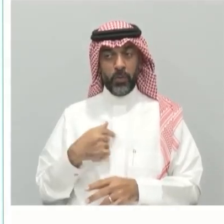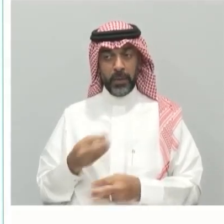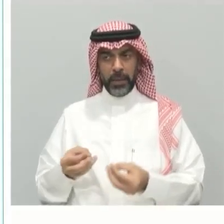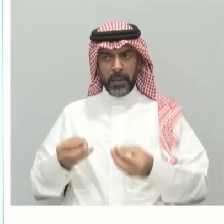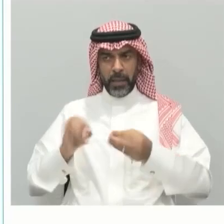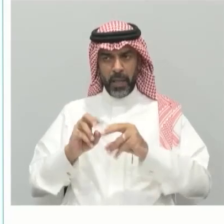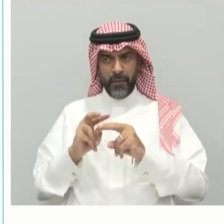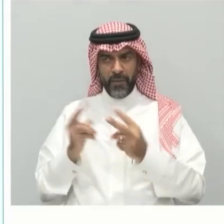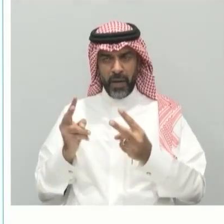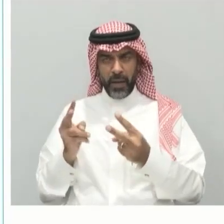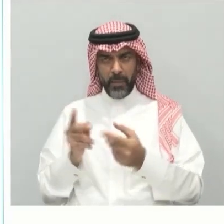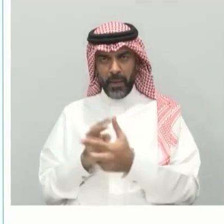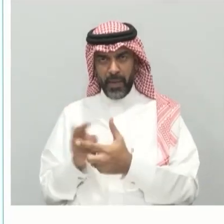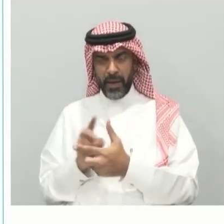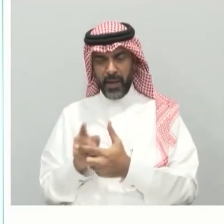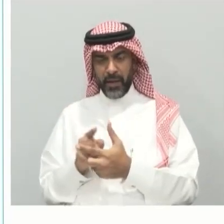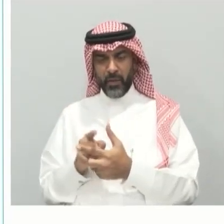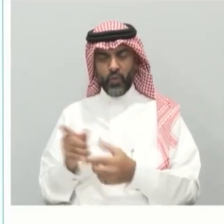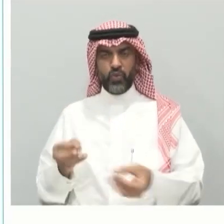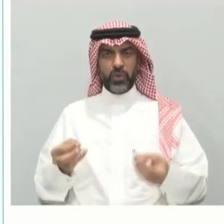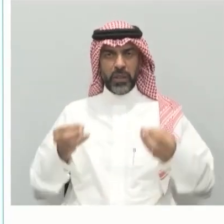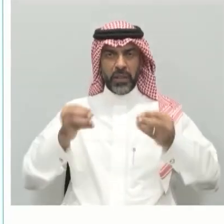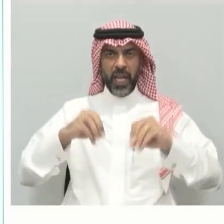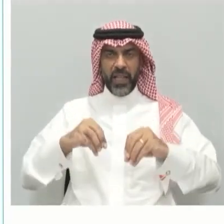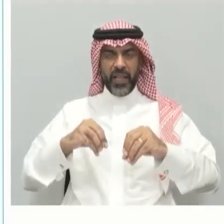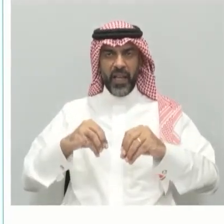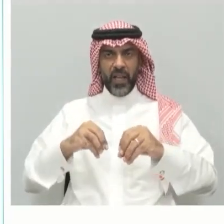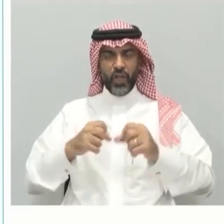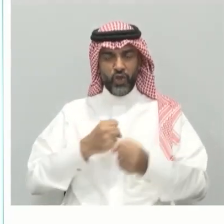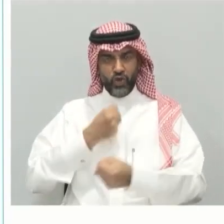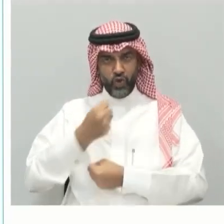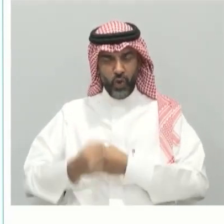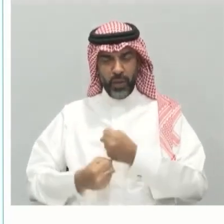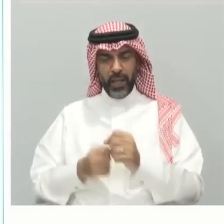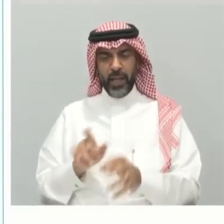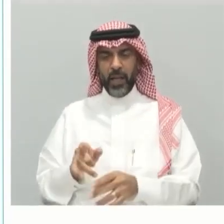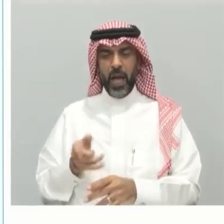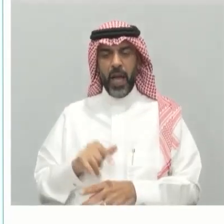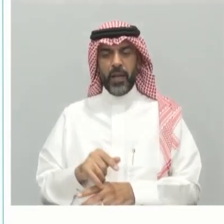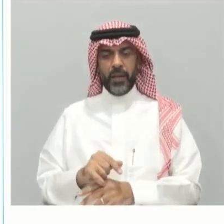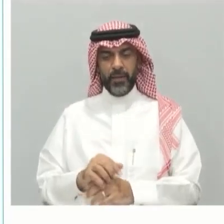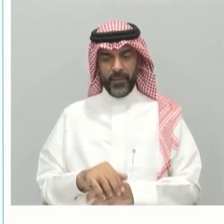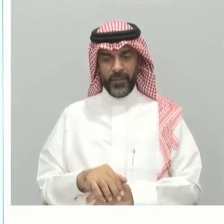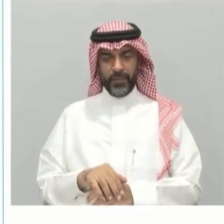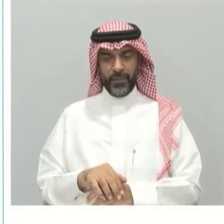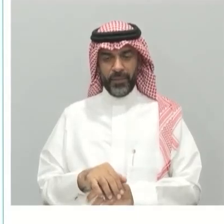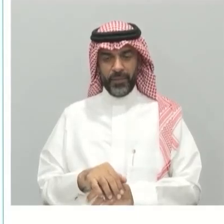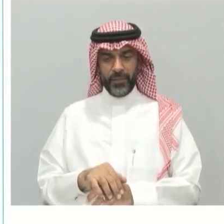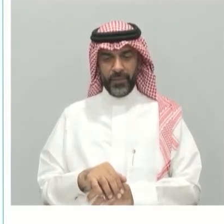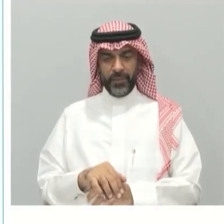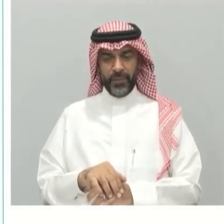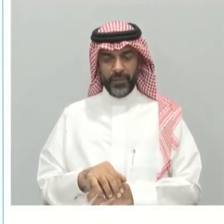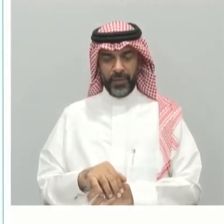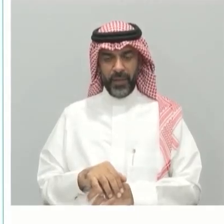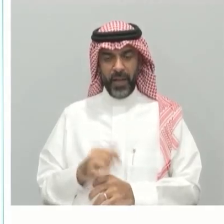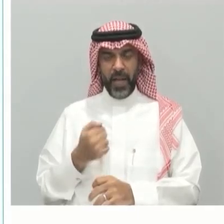الفرق بين القطبين زاد فرق جهد الخليه وزاد معه ايضا جهد الخليه طيب